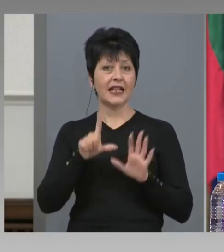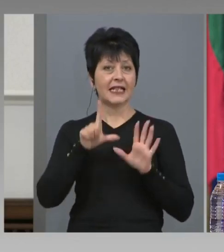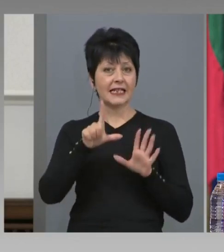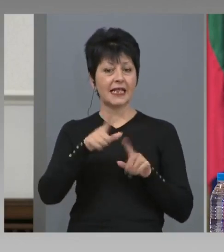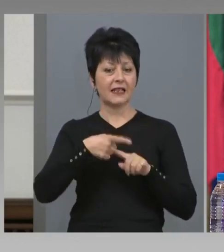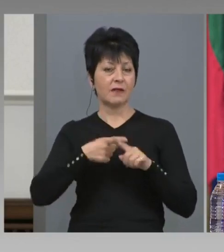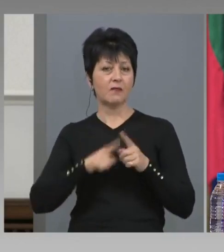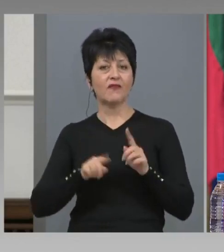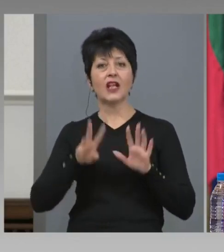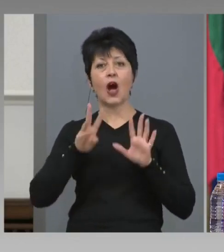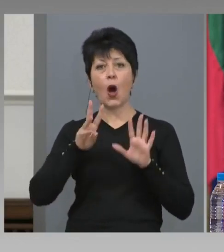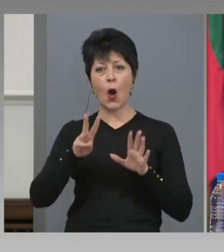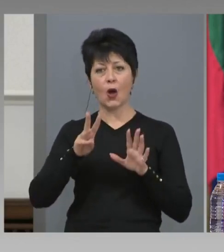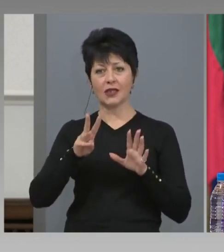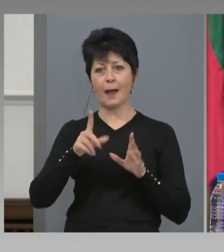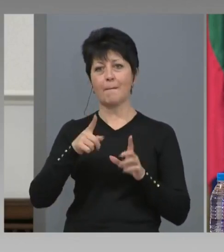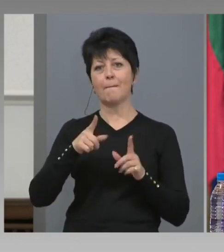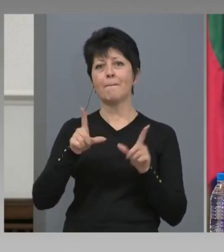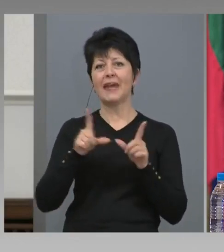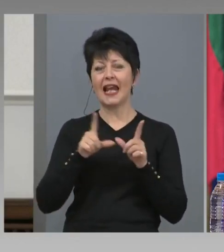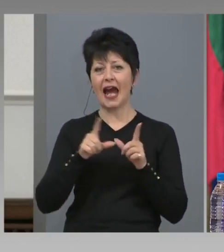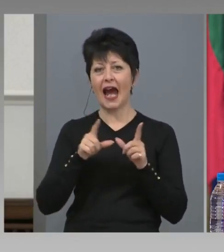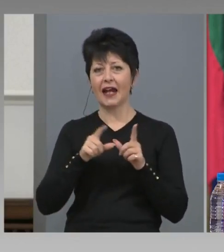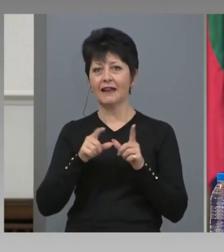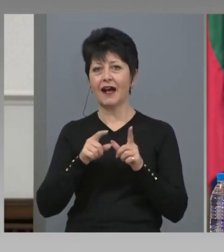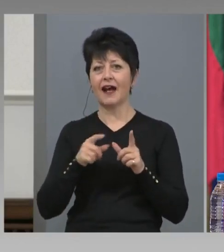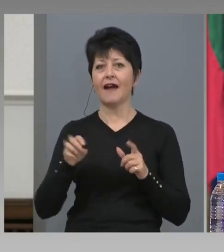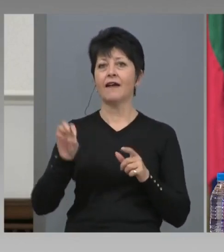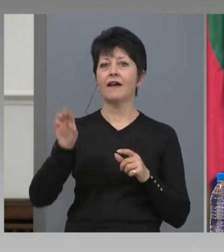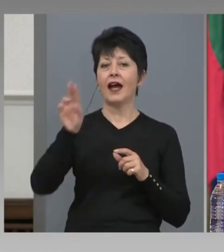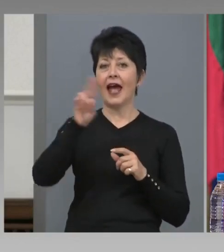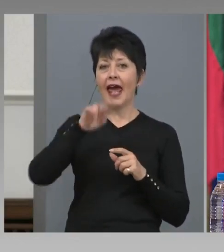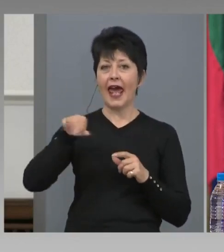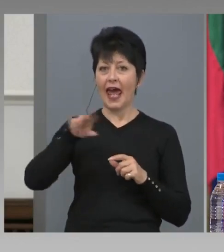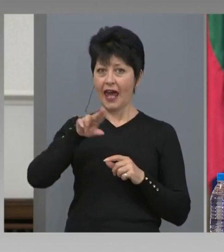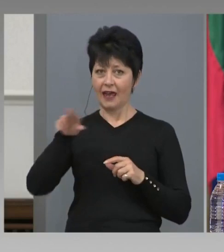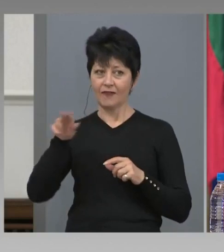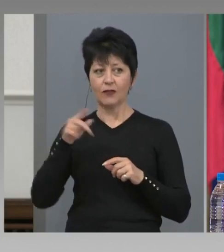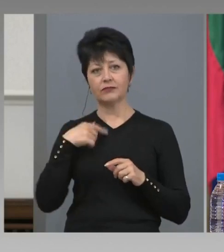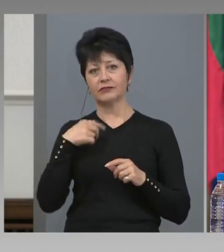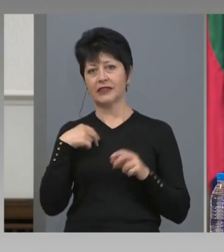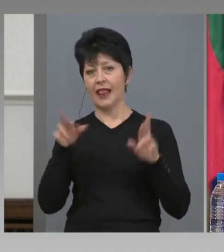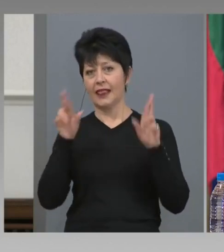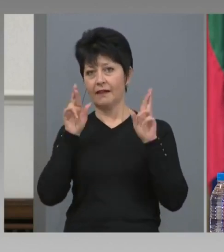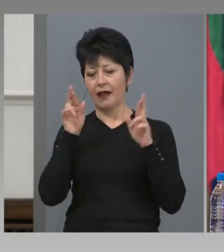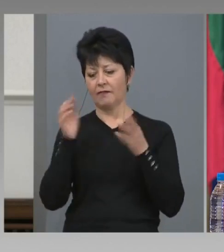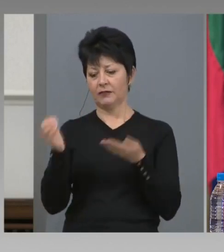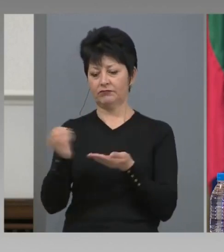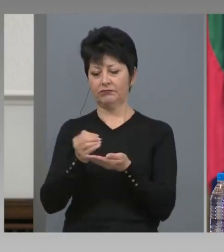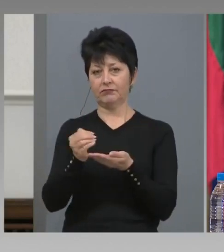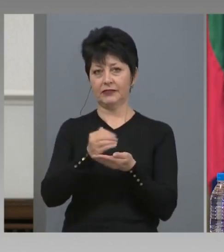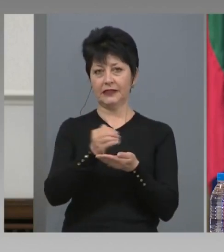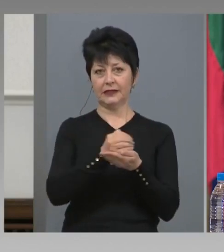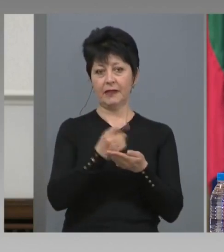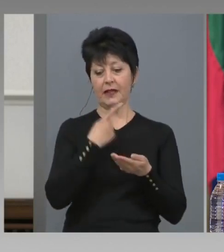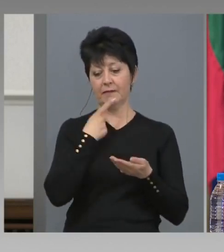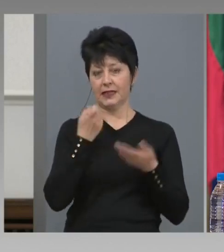7,5-8 милиарда евро се надяваме всички страни в Европа да събереме само за това.